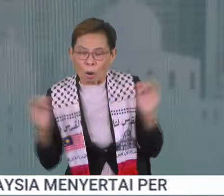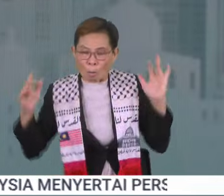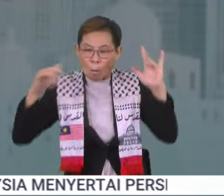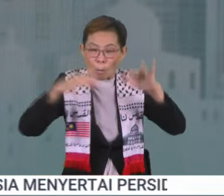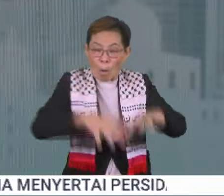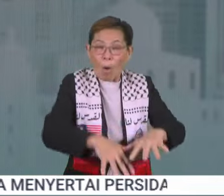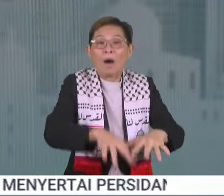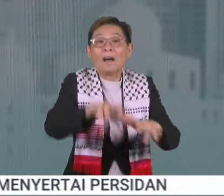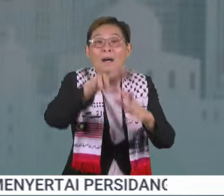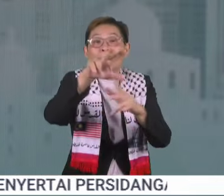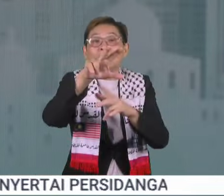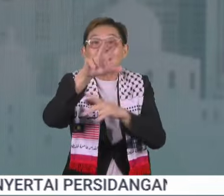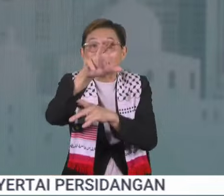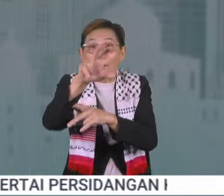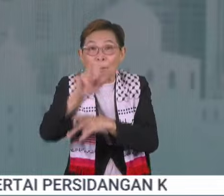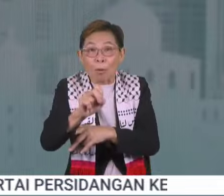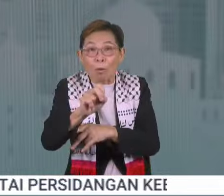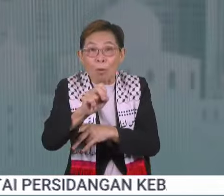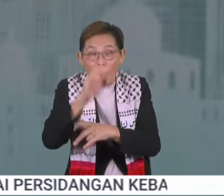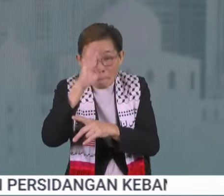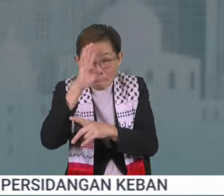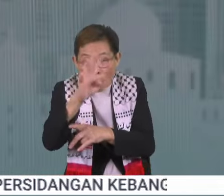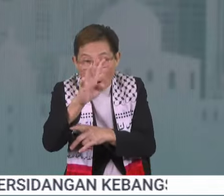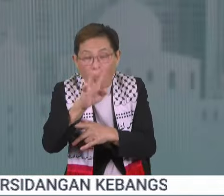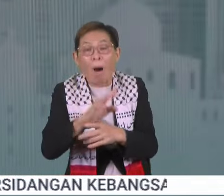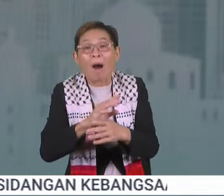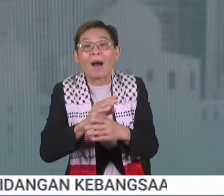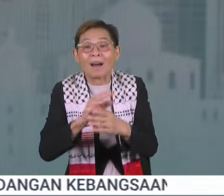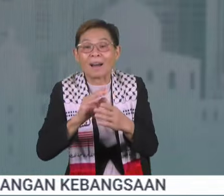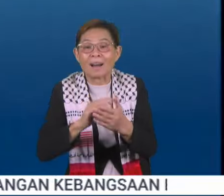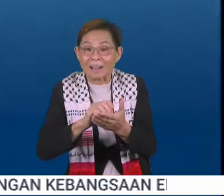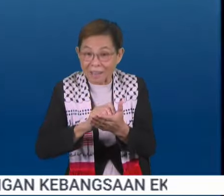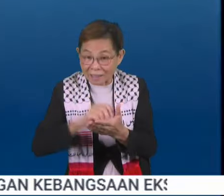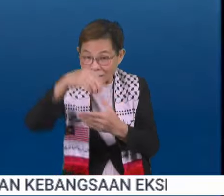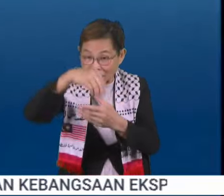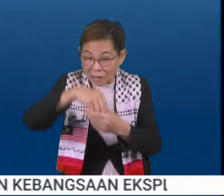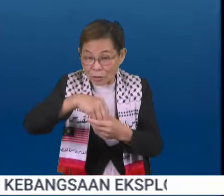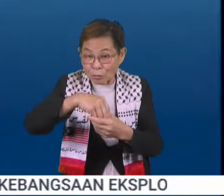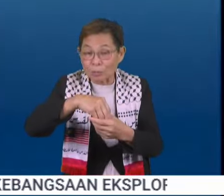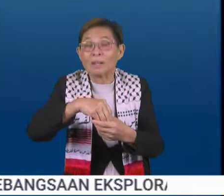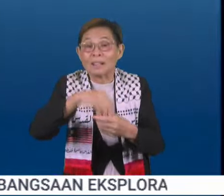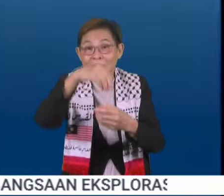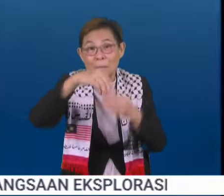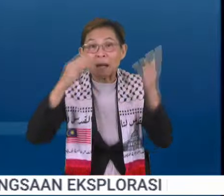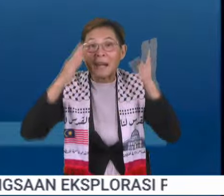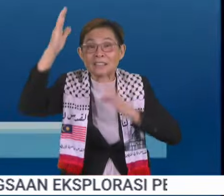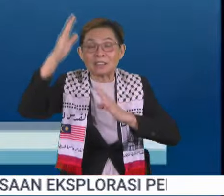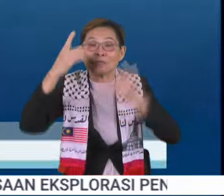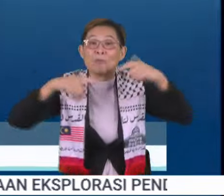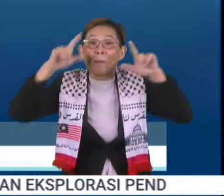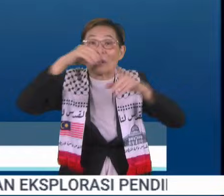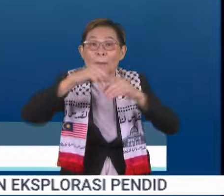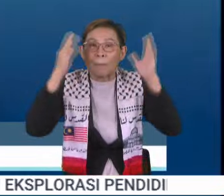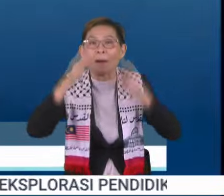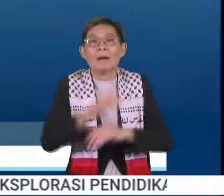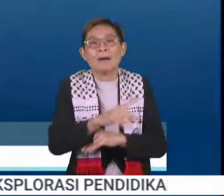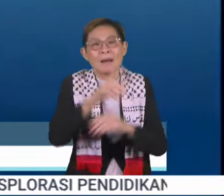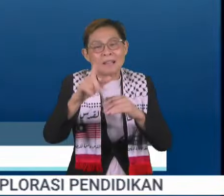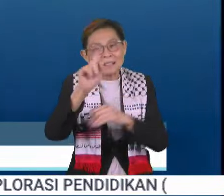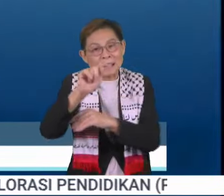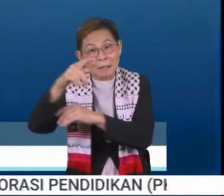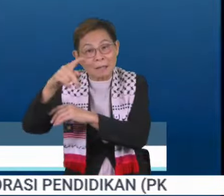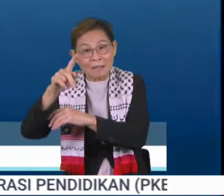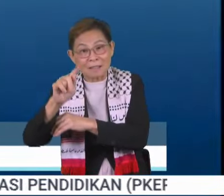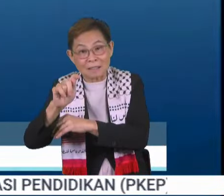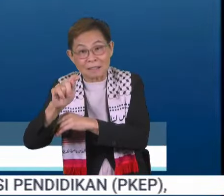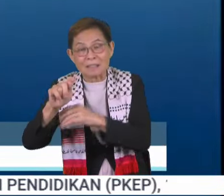30 pencipta kandungan berpengaruh di Malaysia. Menurut Timbalan Menteri Komunikasi Tony Ching,